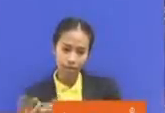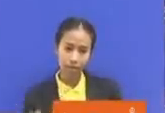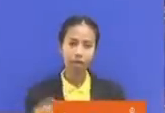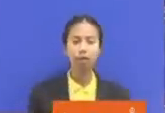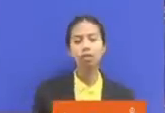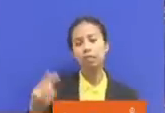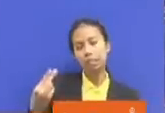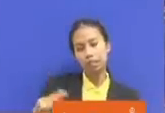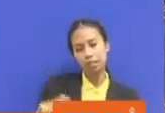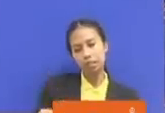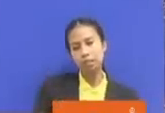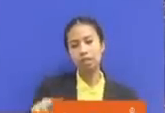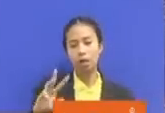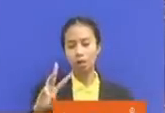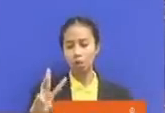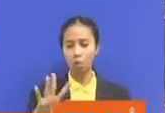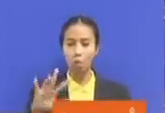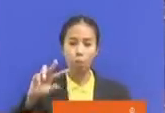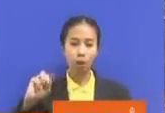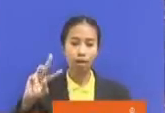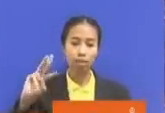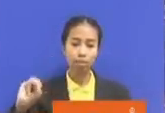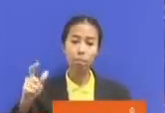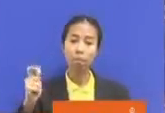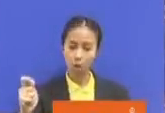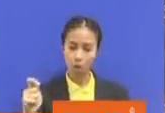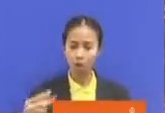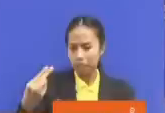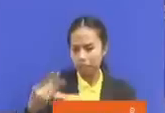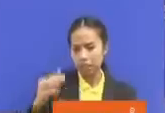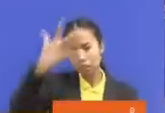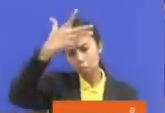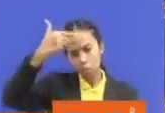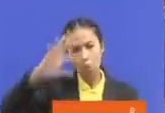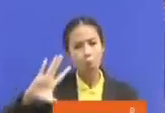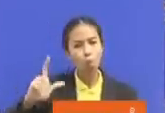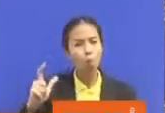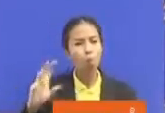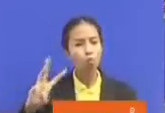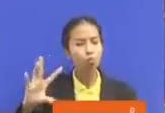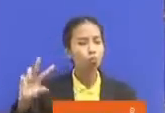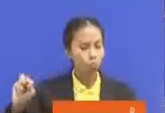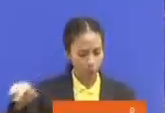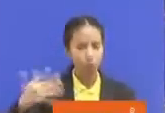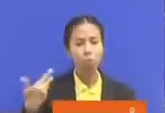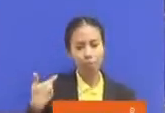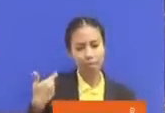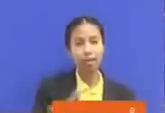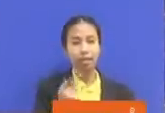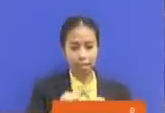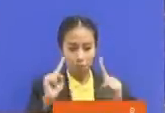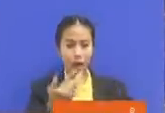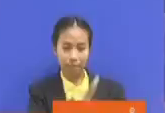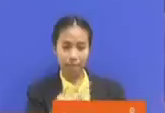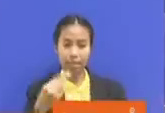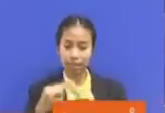ค่ะอ่ะเหมาะสำหรับแต่ละพรรคในวันนี้นะคะเราจะเห็นได้ว่ามีท่าทีออกมาชัดเจนค่ะโดยในส่วน